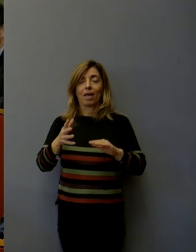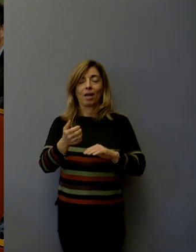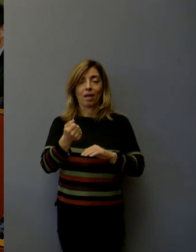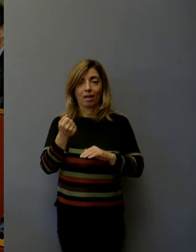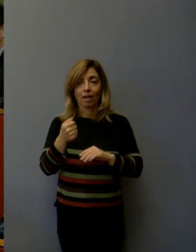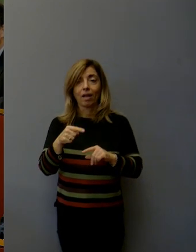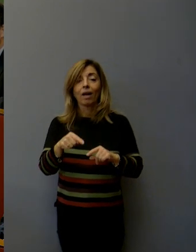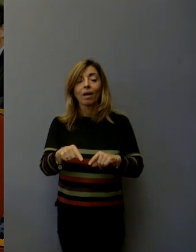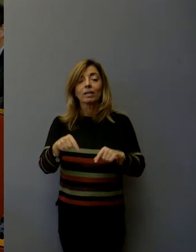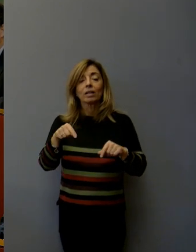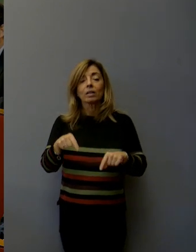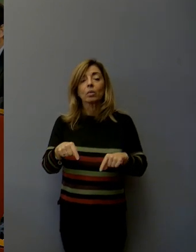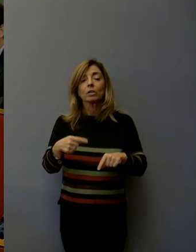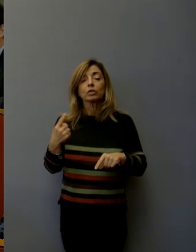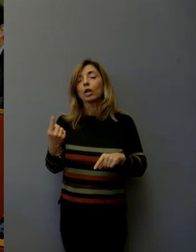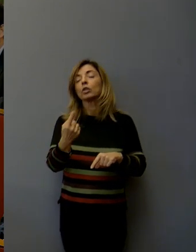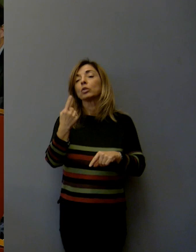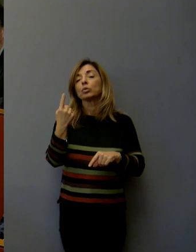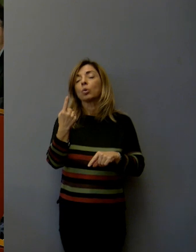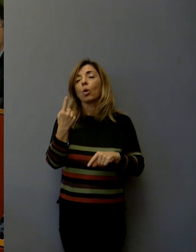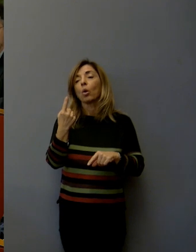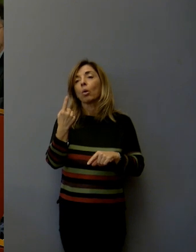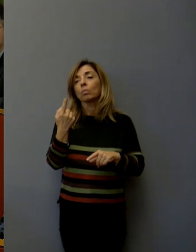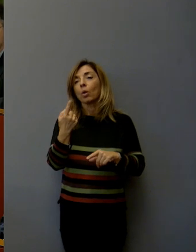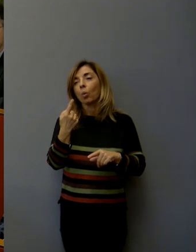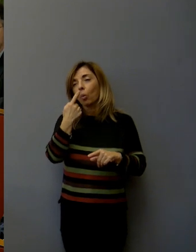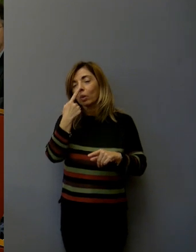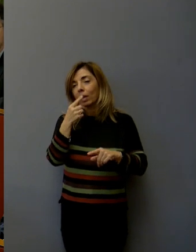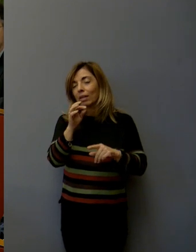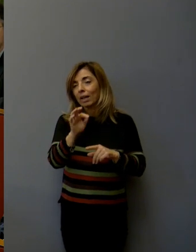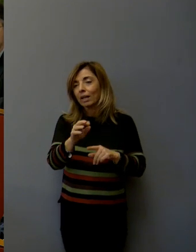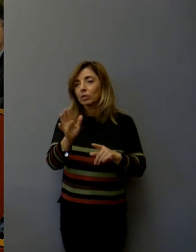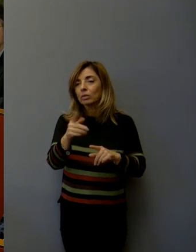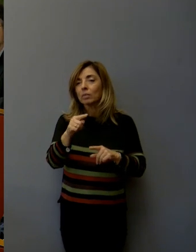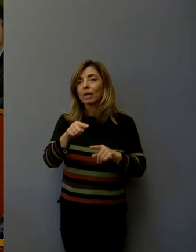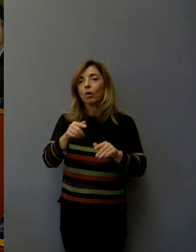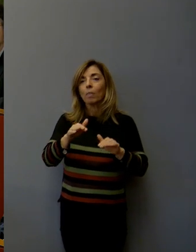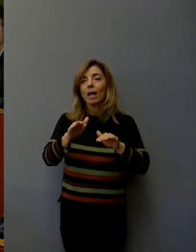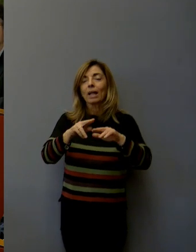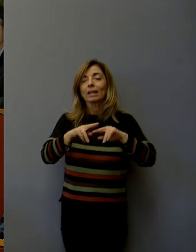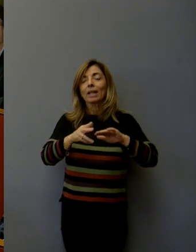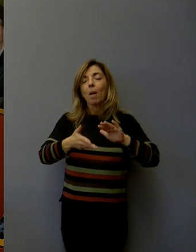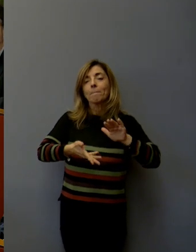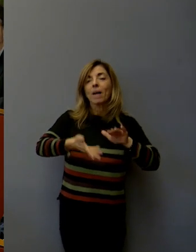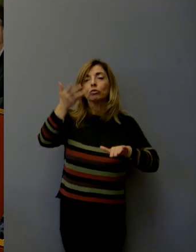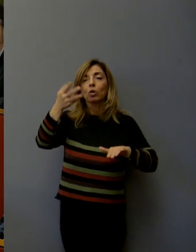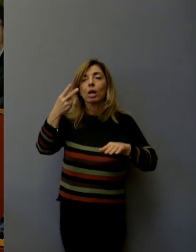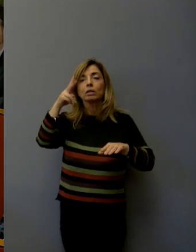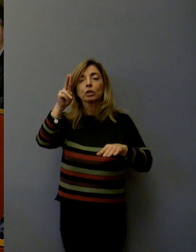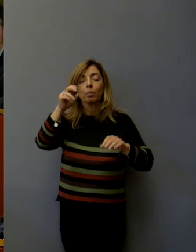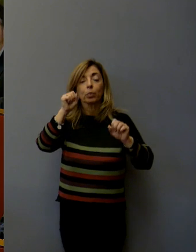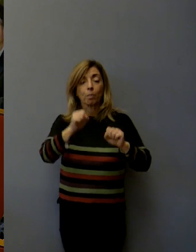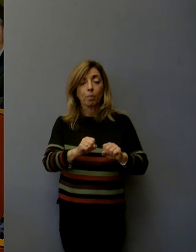tenere la maggioranza il più possibile d'altra parte mi sembra anche un po' seno di poco interesse da parte della maggioranza rispetto a quello che